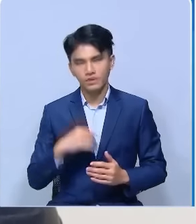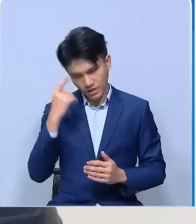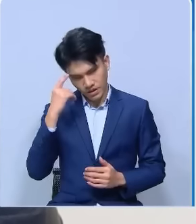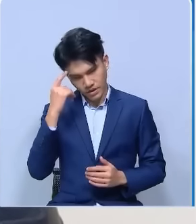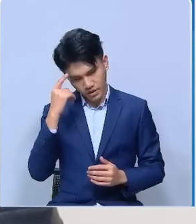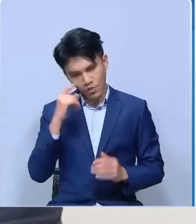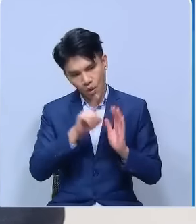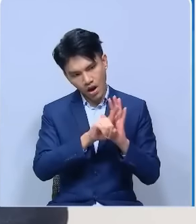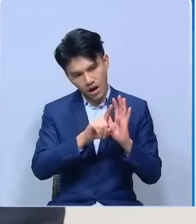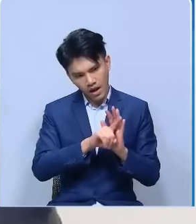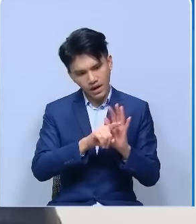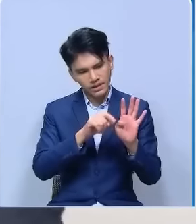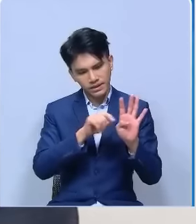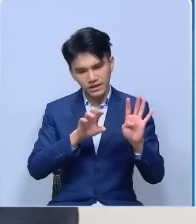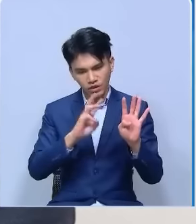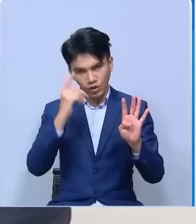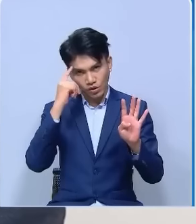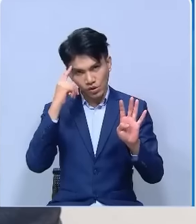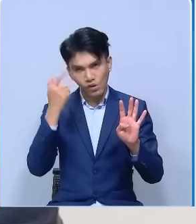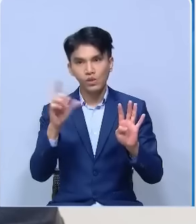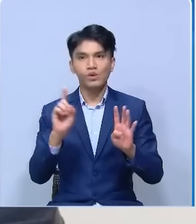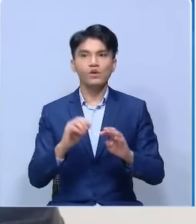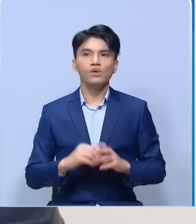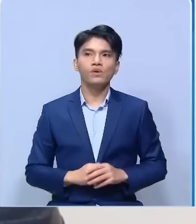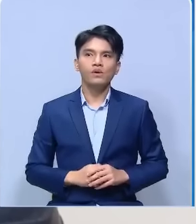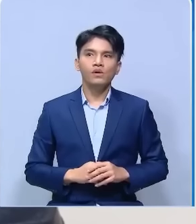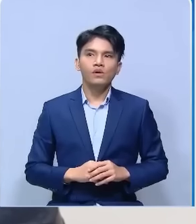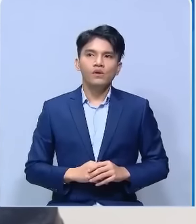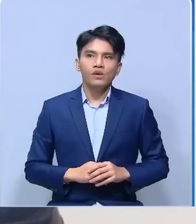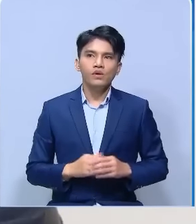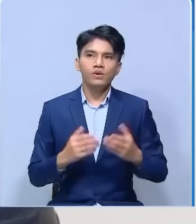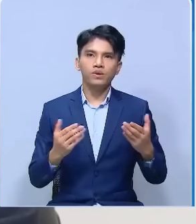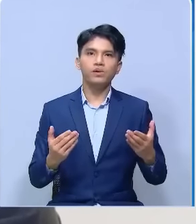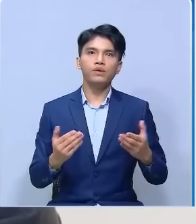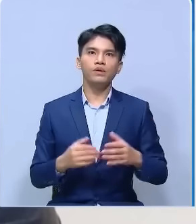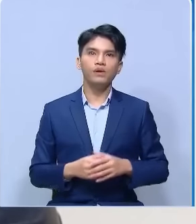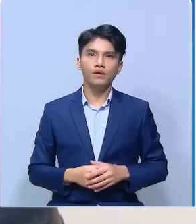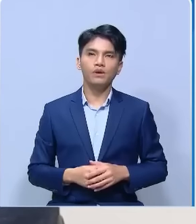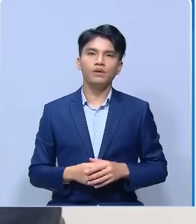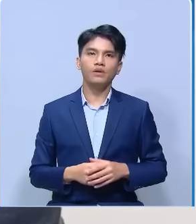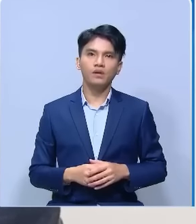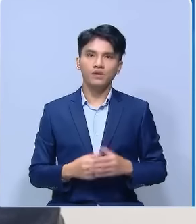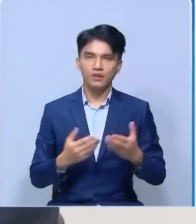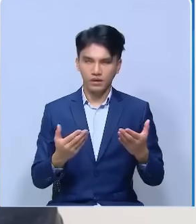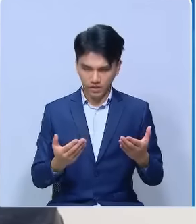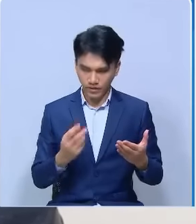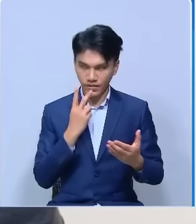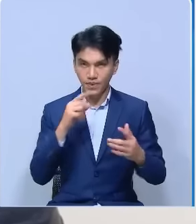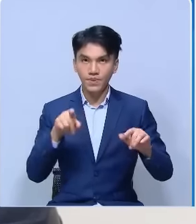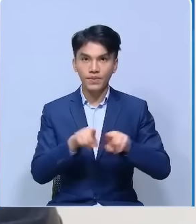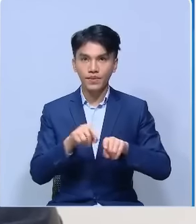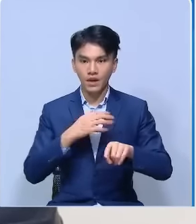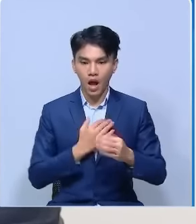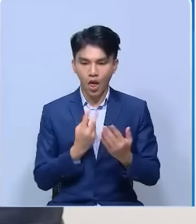พแล้วล่ะว่าเป็นอย่างไรครึ่งทางของแซนด์บ็อกก็คือ 2-3 เดือนผมว่าจะเริ่มเห็นละเพราะฉะนั้นเราก็จะร